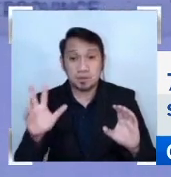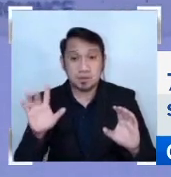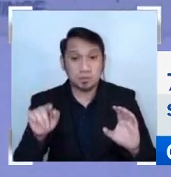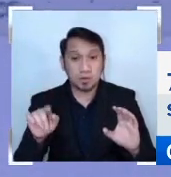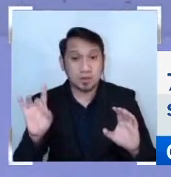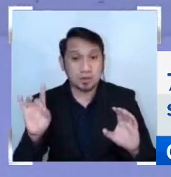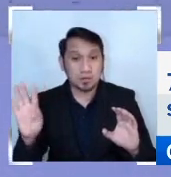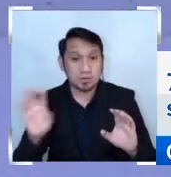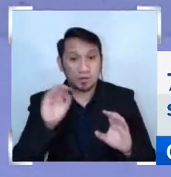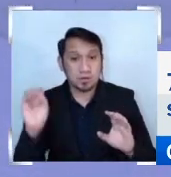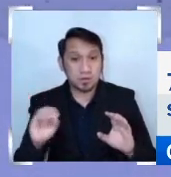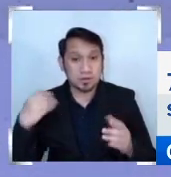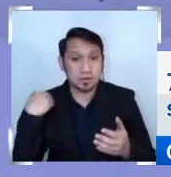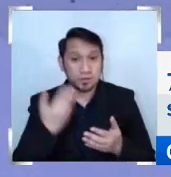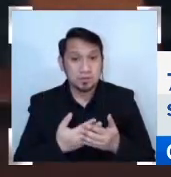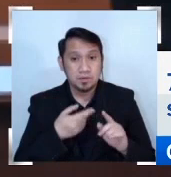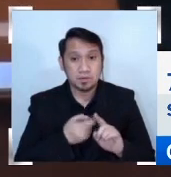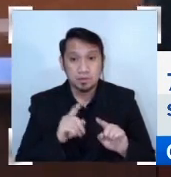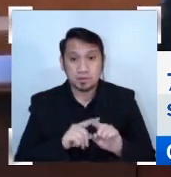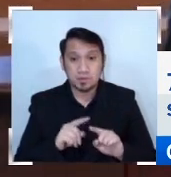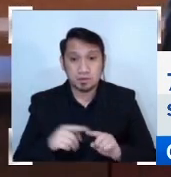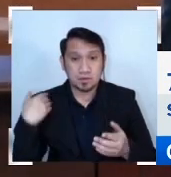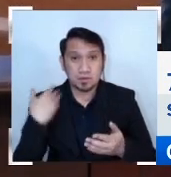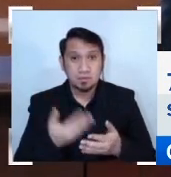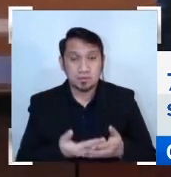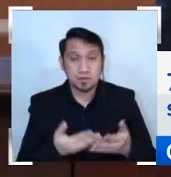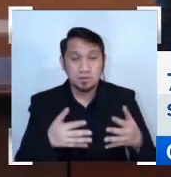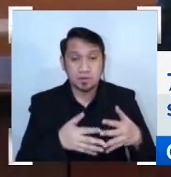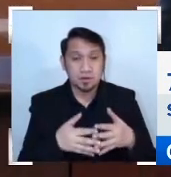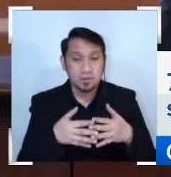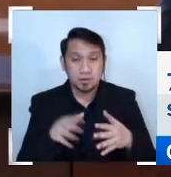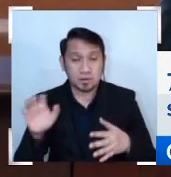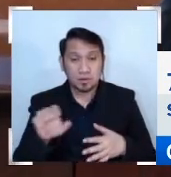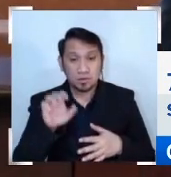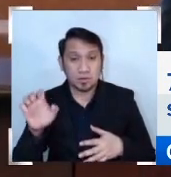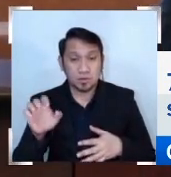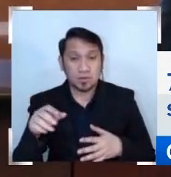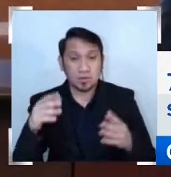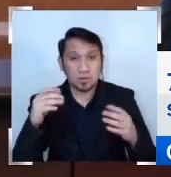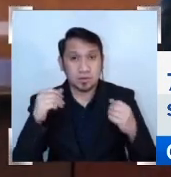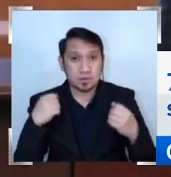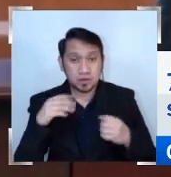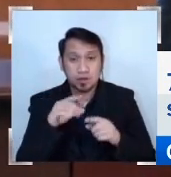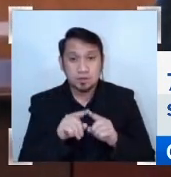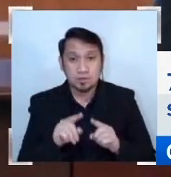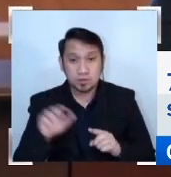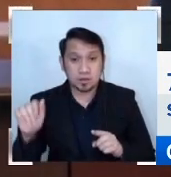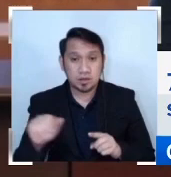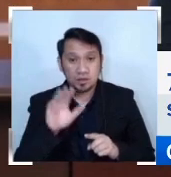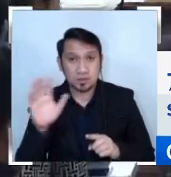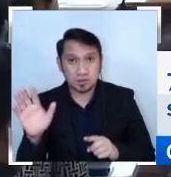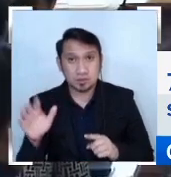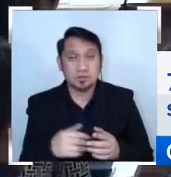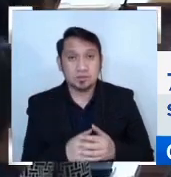53.84% ang dumating mula sa iba't ibang lugar sa Americas, Europe, Middle East and Africas at Asia-Pacific regions. Tuloy-tuloy naman ang